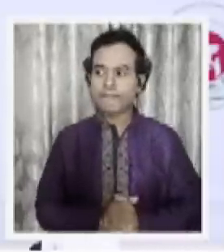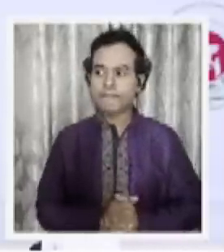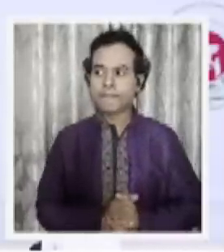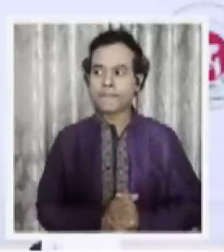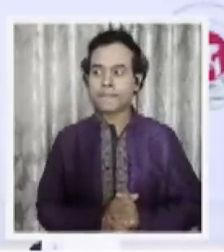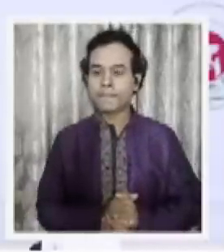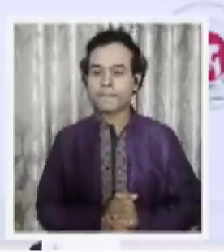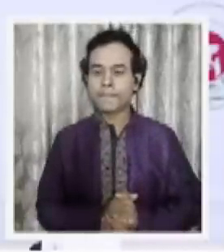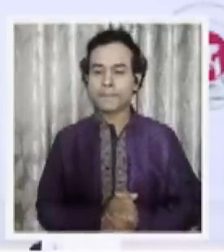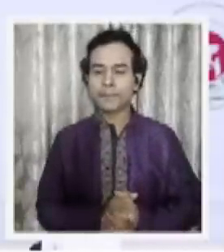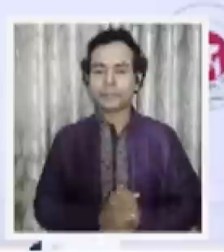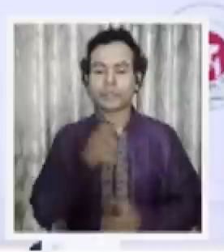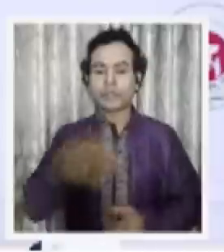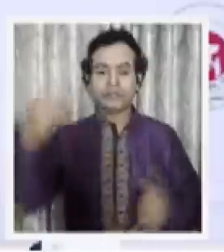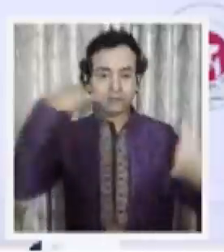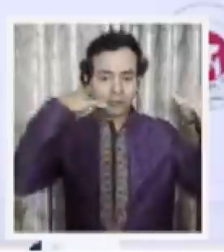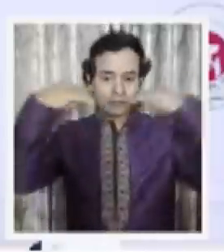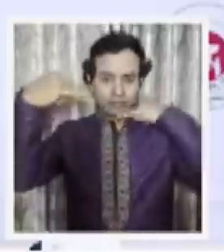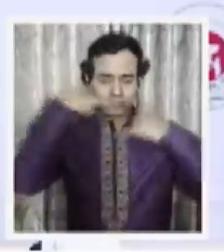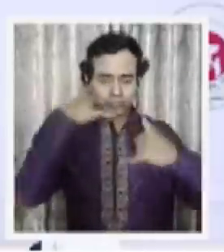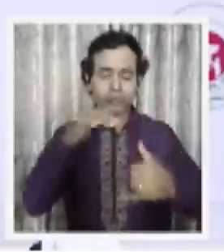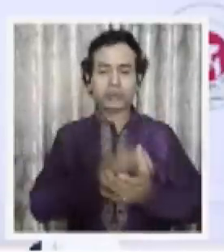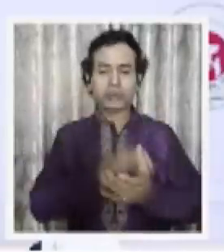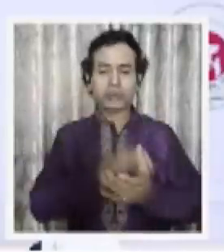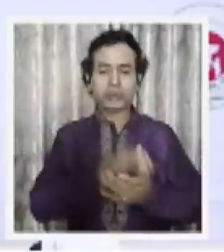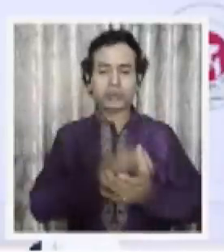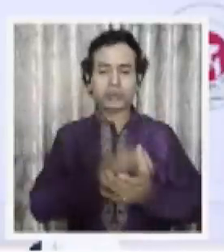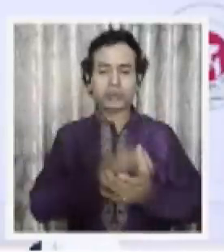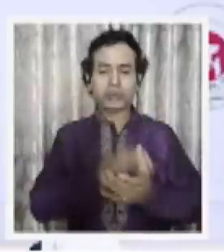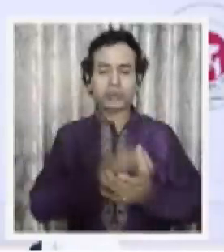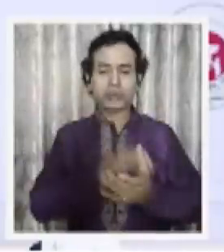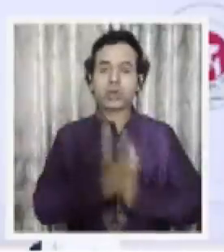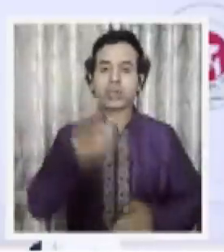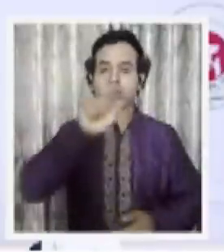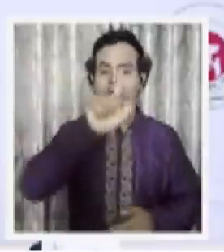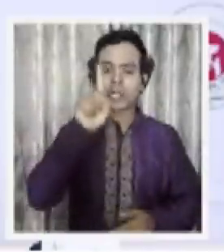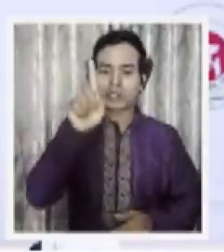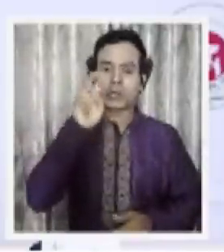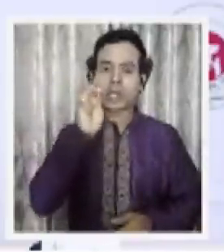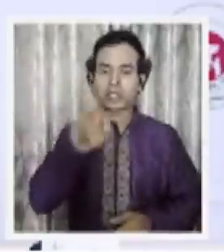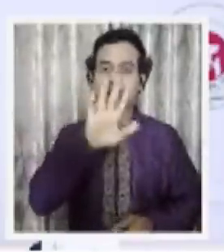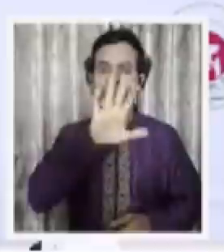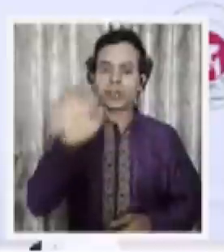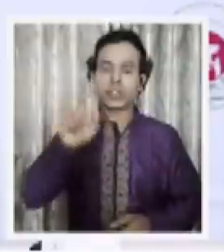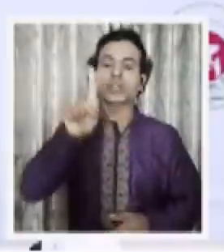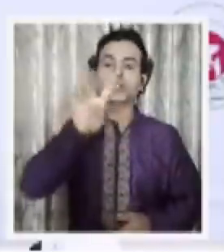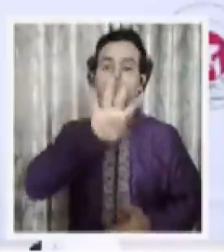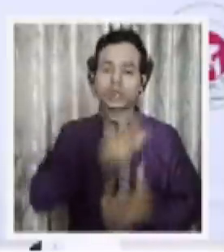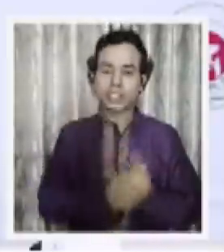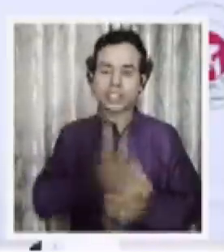হটলাইন তথ্য, 24 ঘন্টায় মোট ফোন কলের সংখ্যা 71,514, এর মধ্যে স্বাস্থ্য